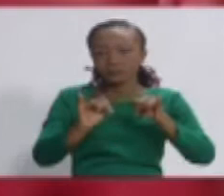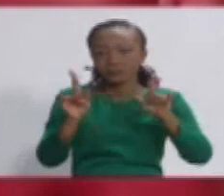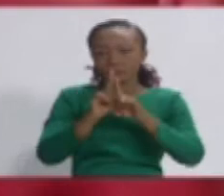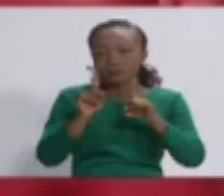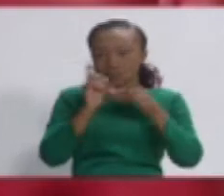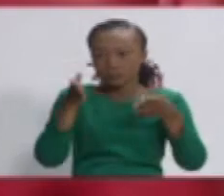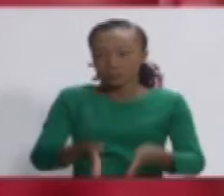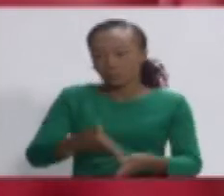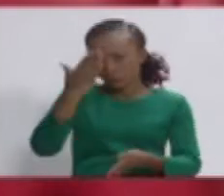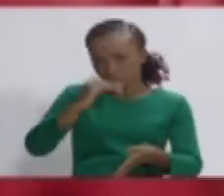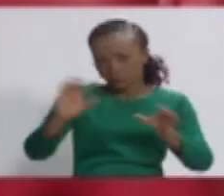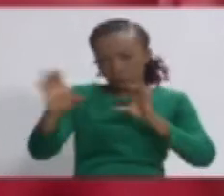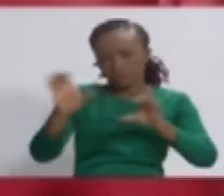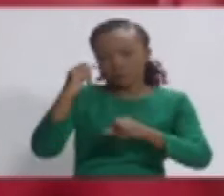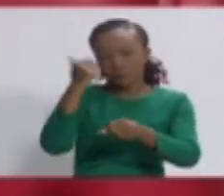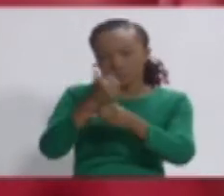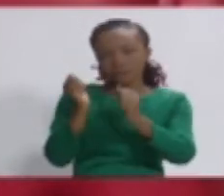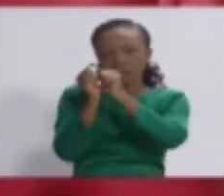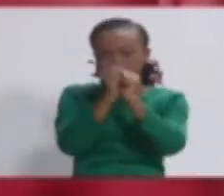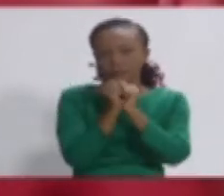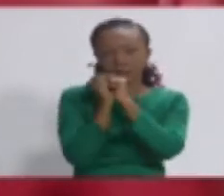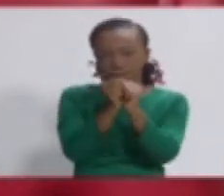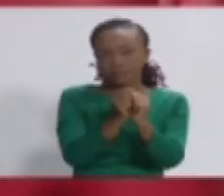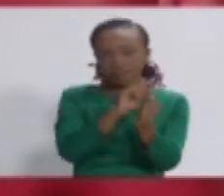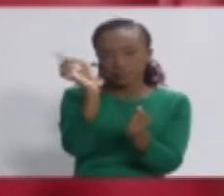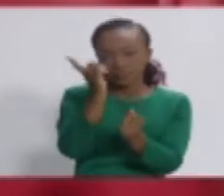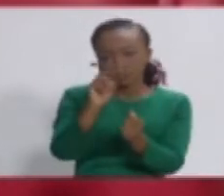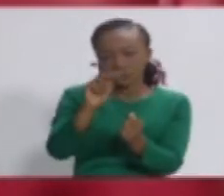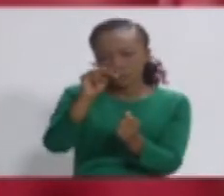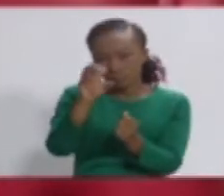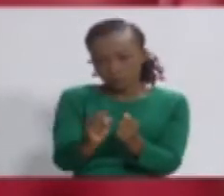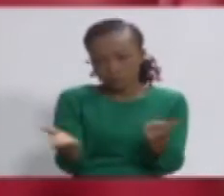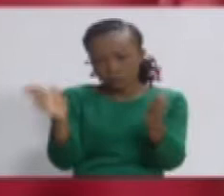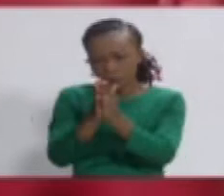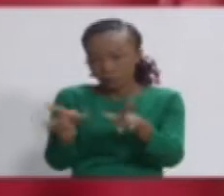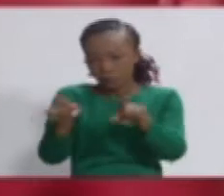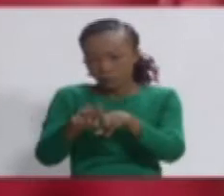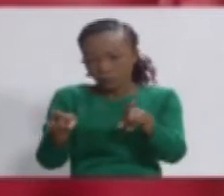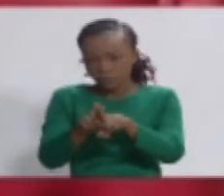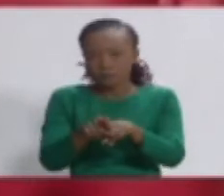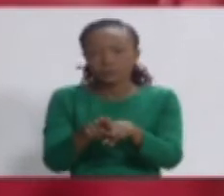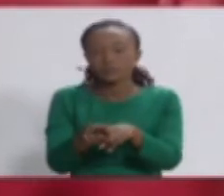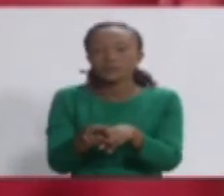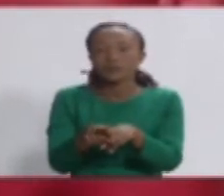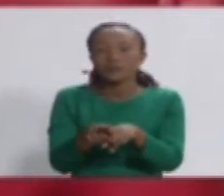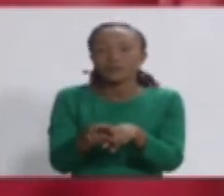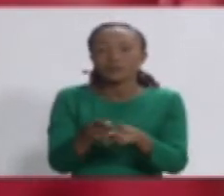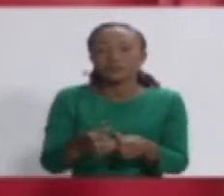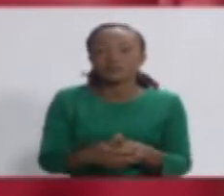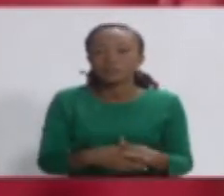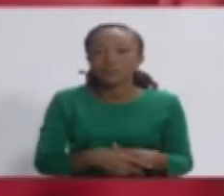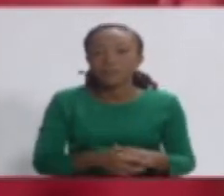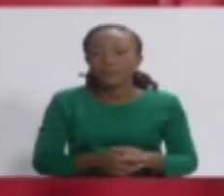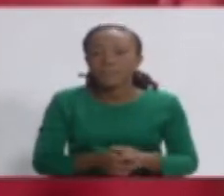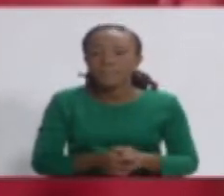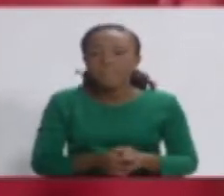hili tufanye kazi pamoja. Nairobi Metropolitan Services ni shirika, lazima tulishike mkono. Kwa hivi